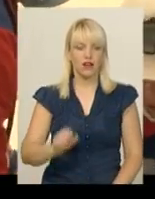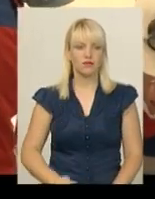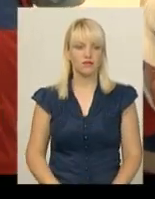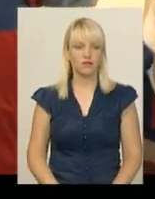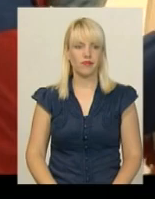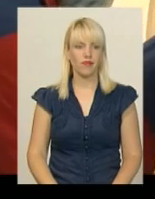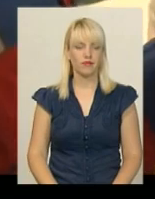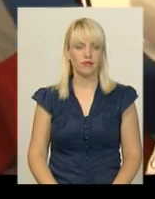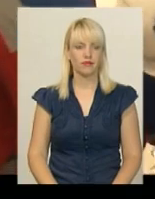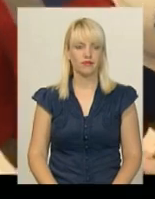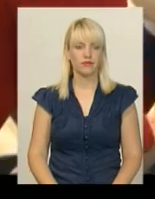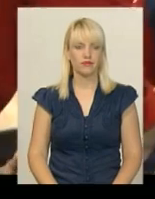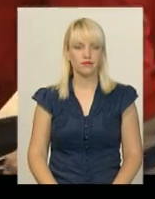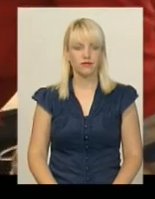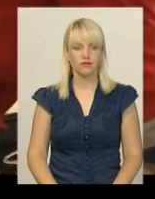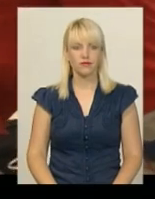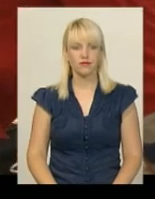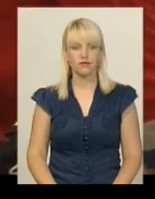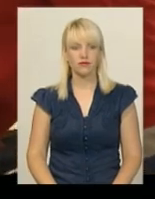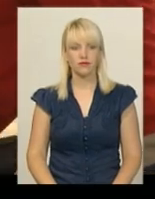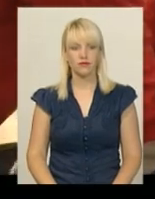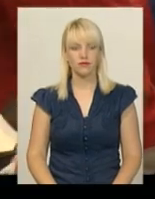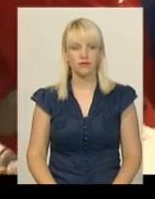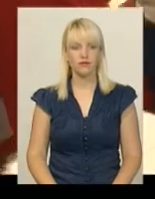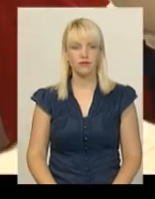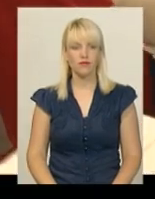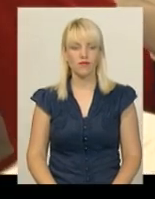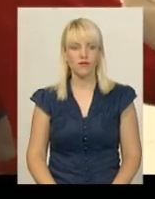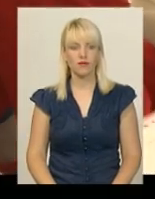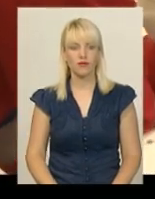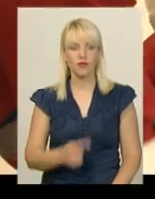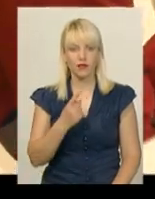Чоловіче, зараз я прослухаю вас дихання. Клас, считайте 10. Раз,